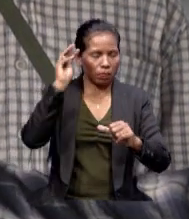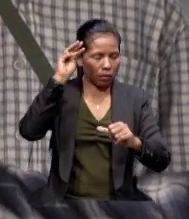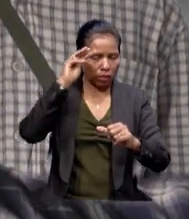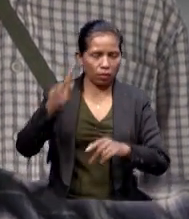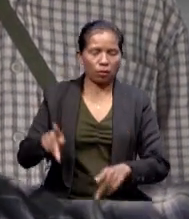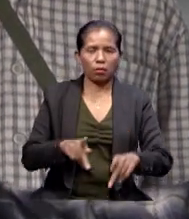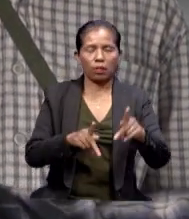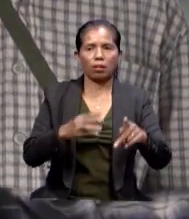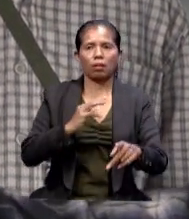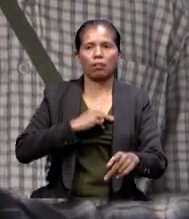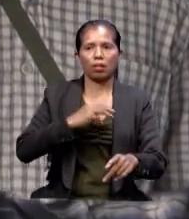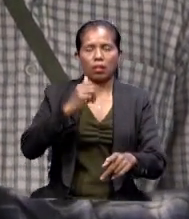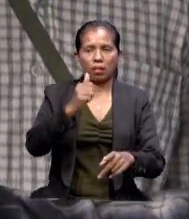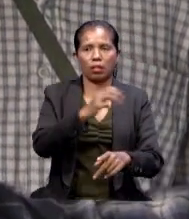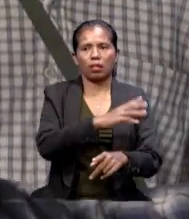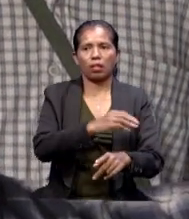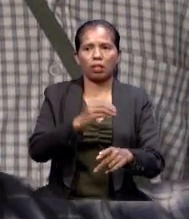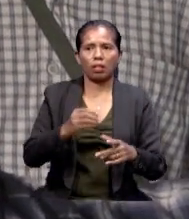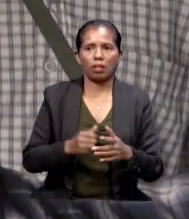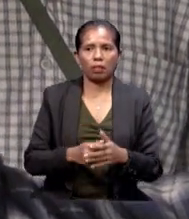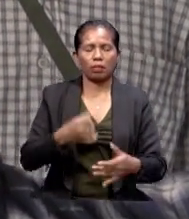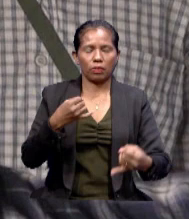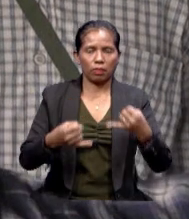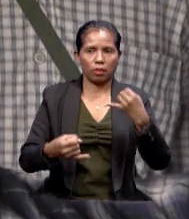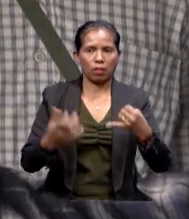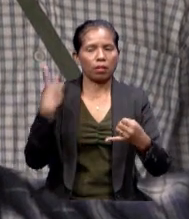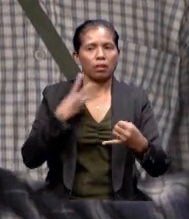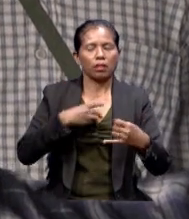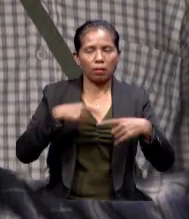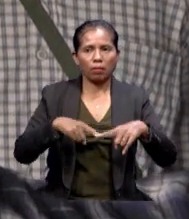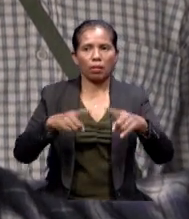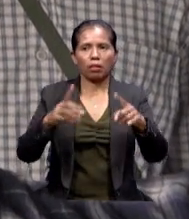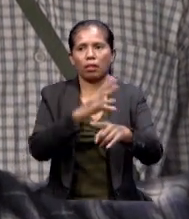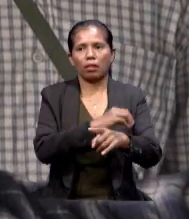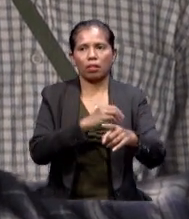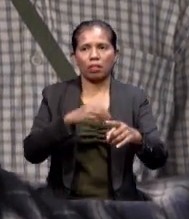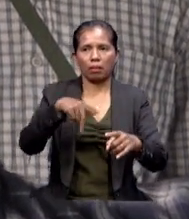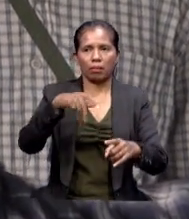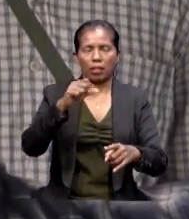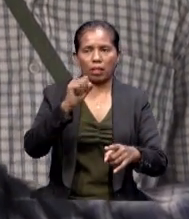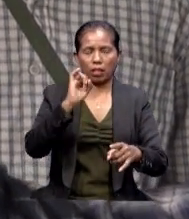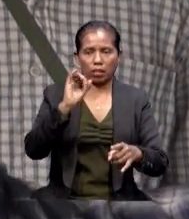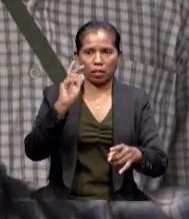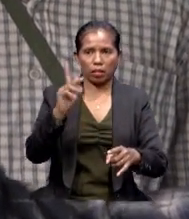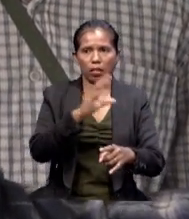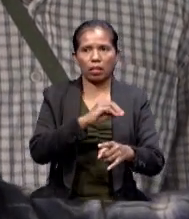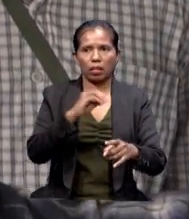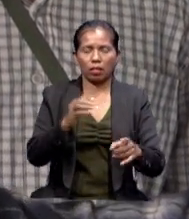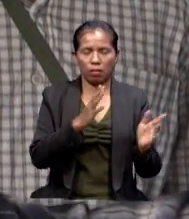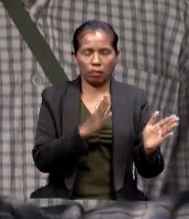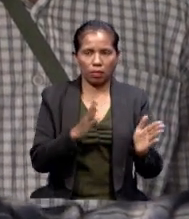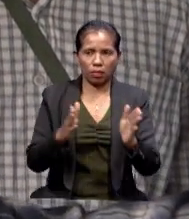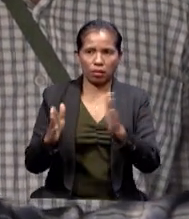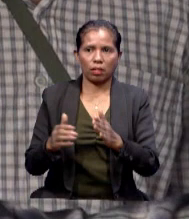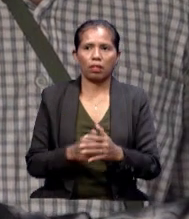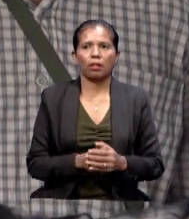kumaliana tanpa lokal ya kontesmente area juridik kumaliana nian, kami se bahato yang neba atau delega kompetensi mos papsik, atau boleh reinvestiga apa proses kalau tanpa